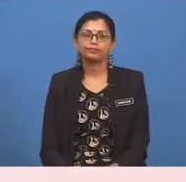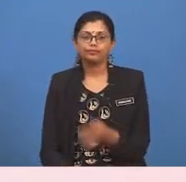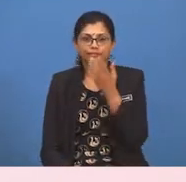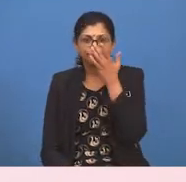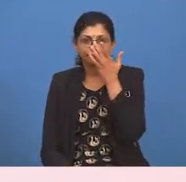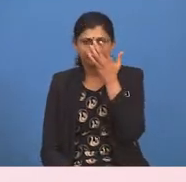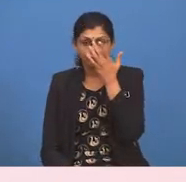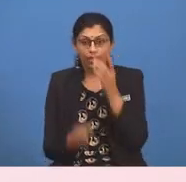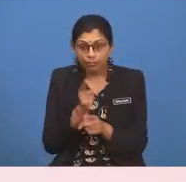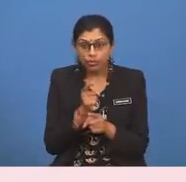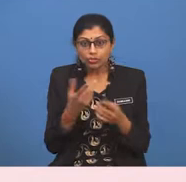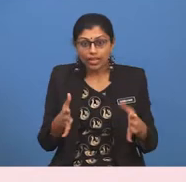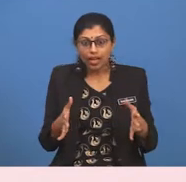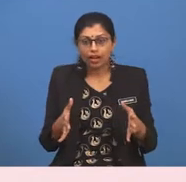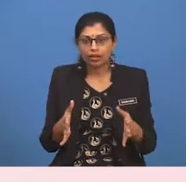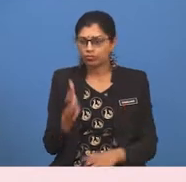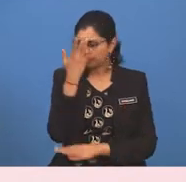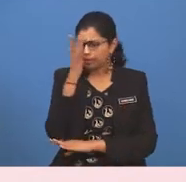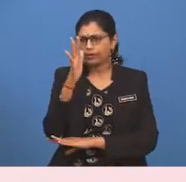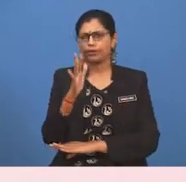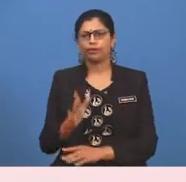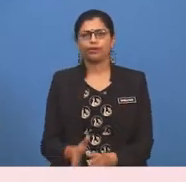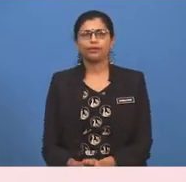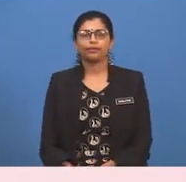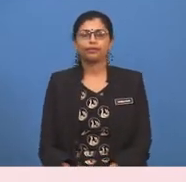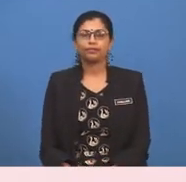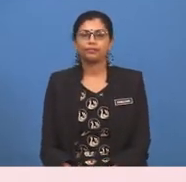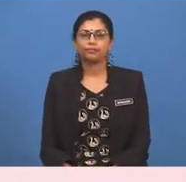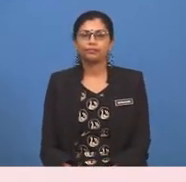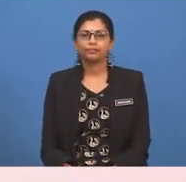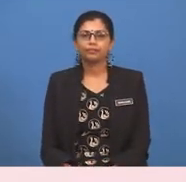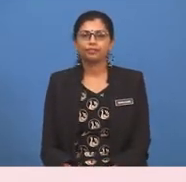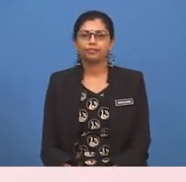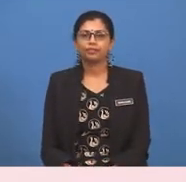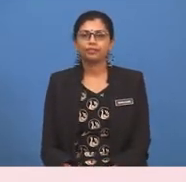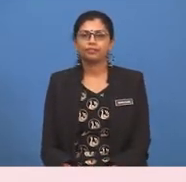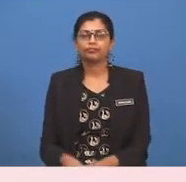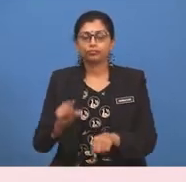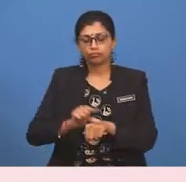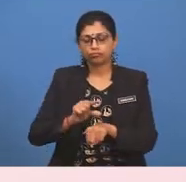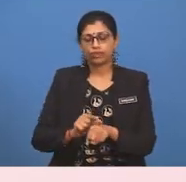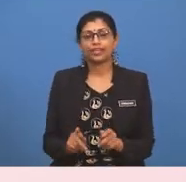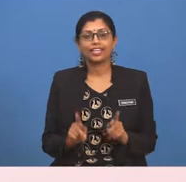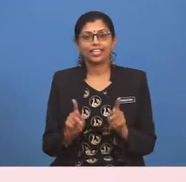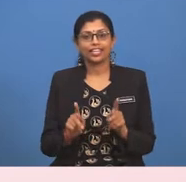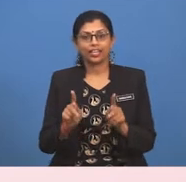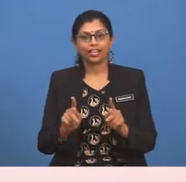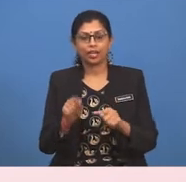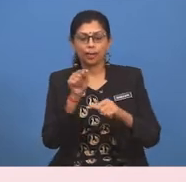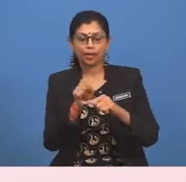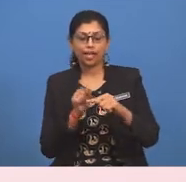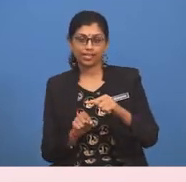Ya, betul. Tepat sekali. Gunakan kaedah